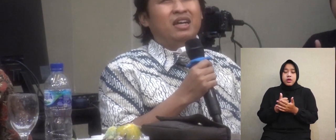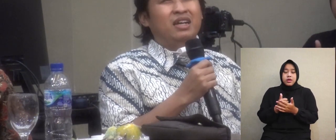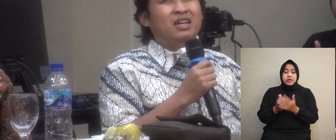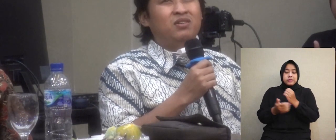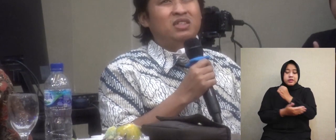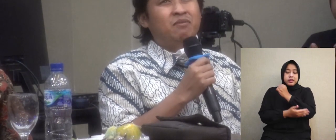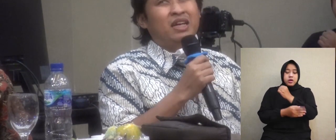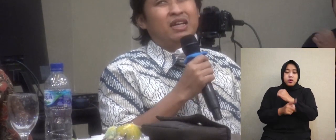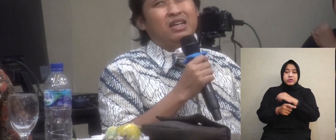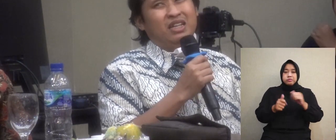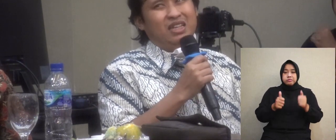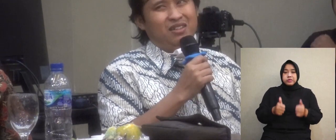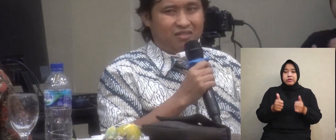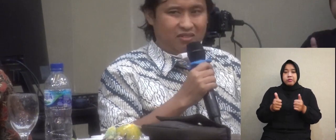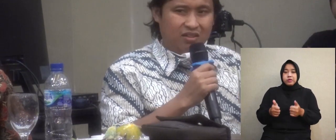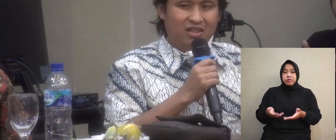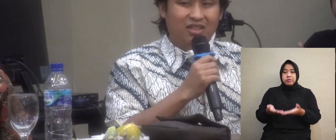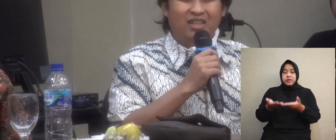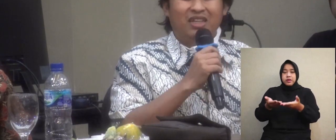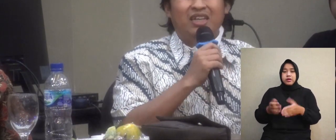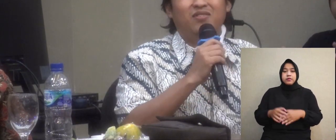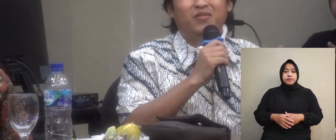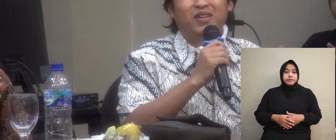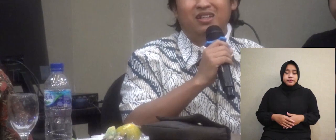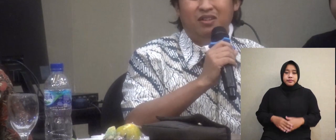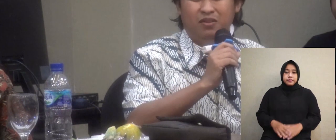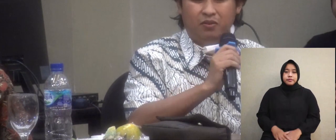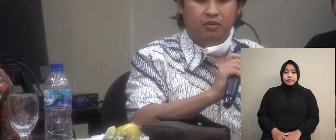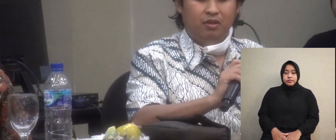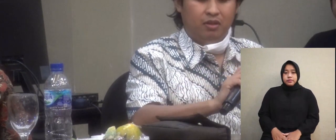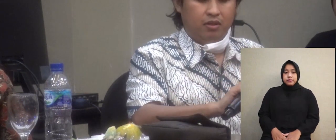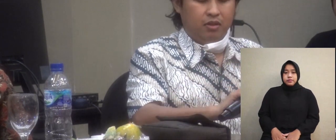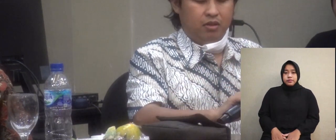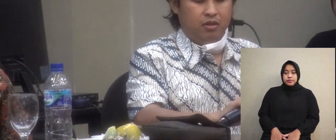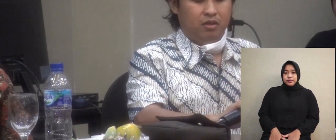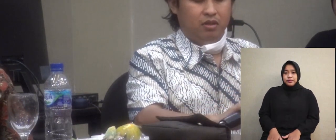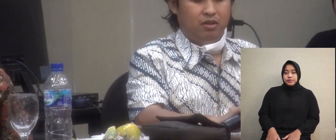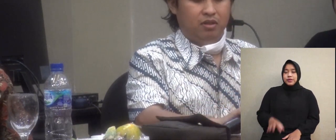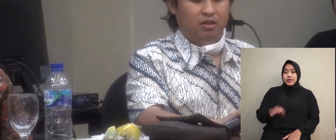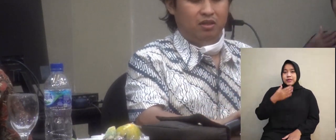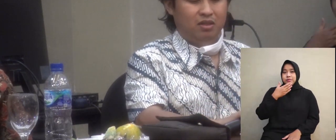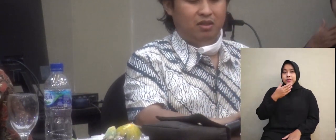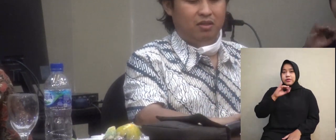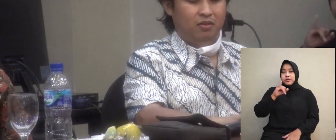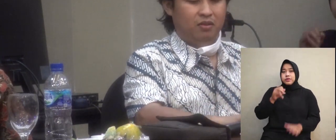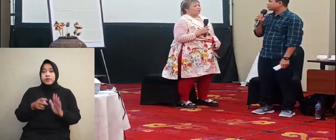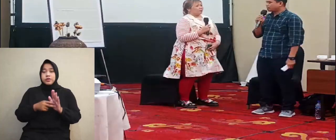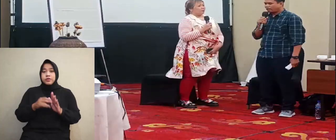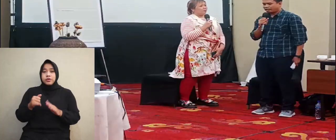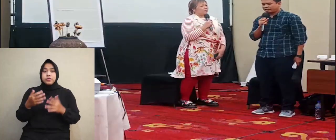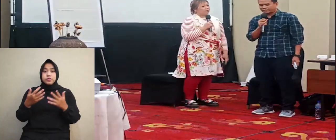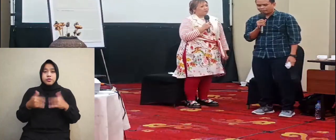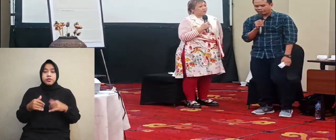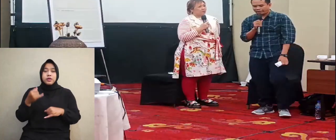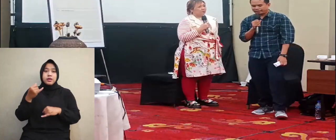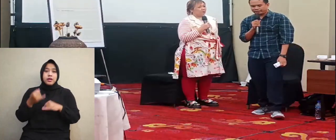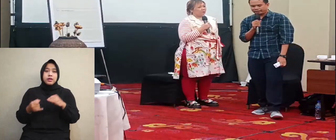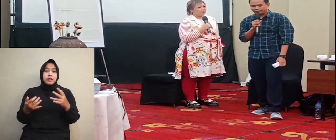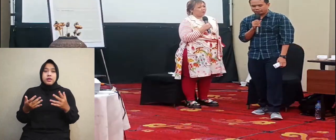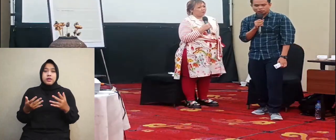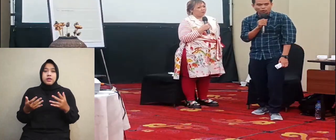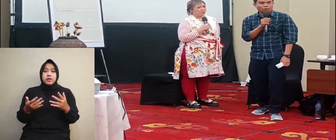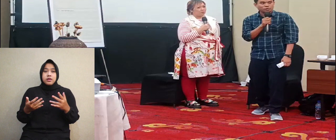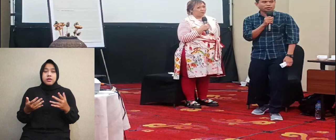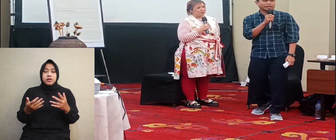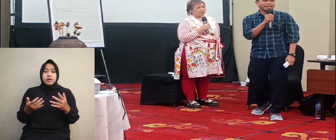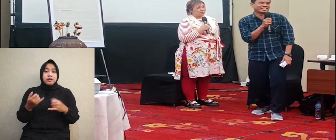negara harus siapkan gitu Itu Baik terima kasih Mas Joni kita sudah sampai di